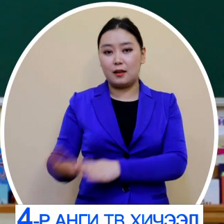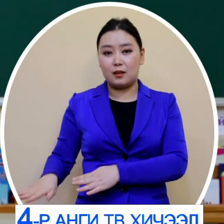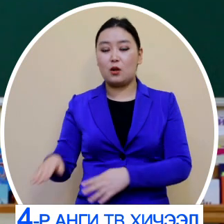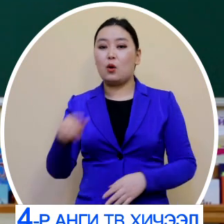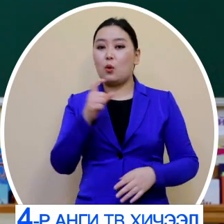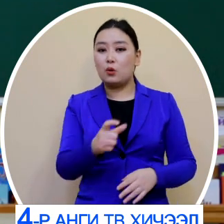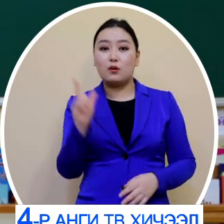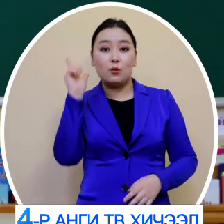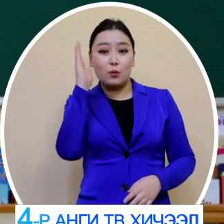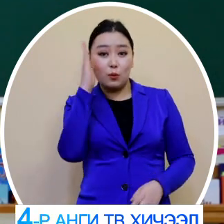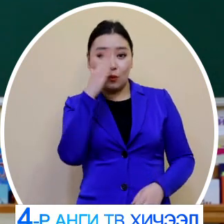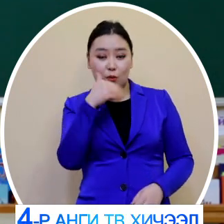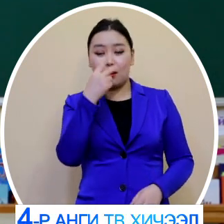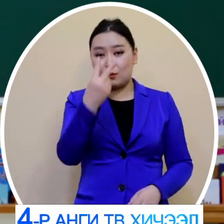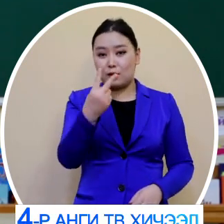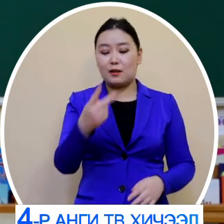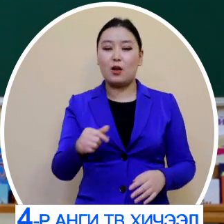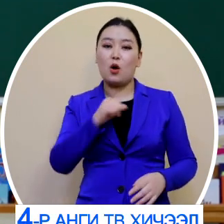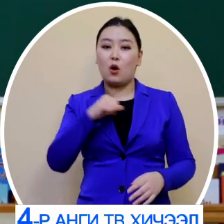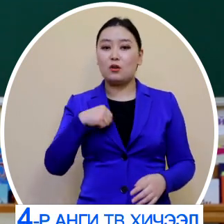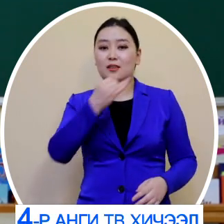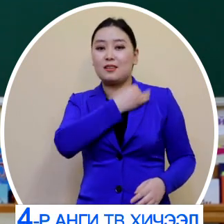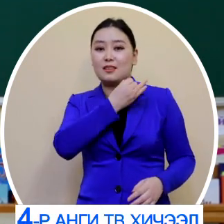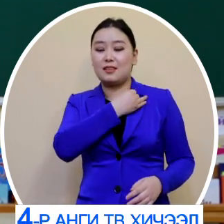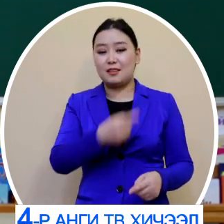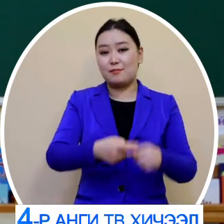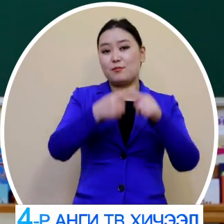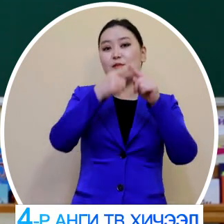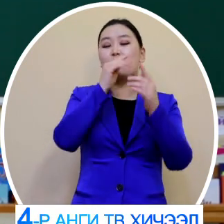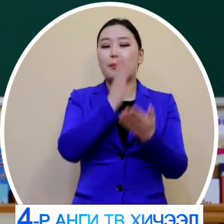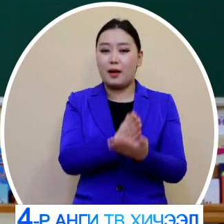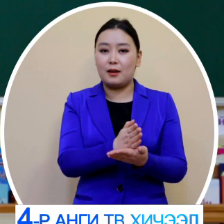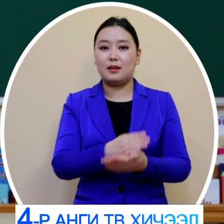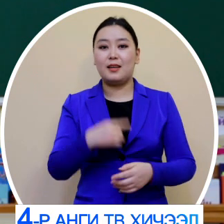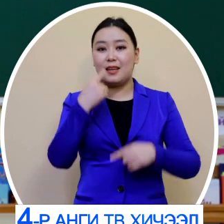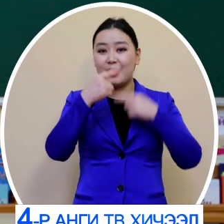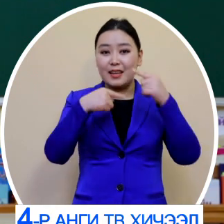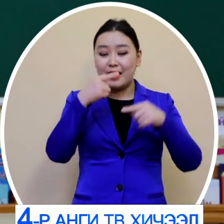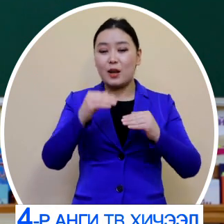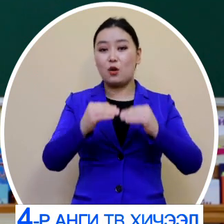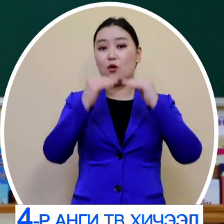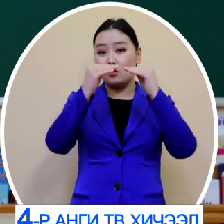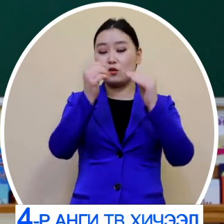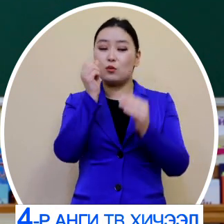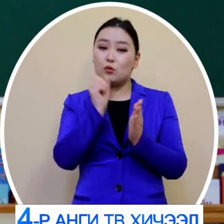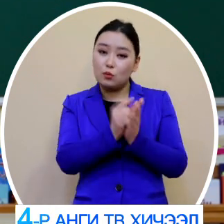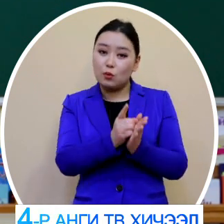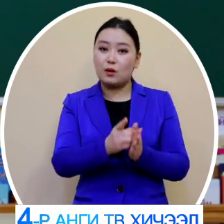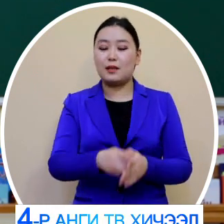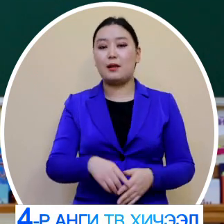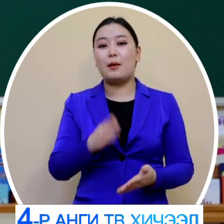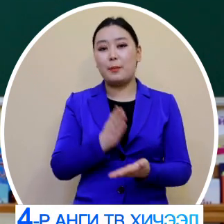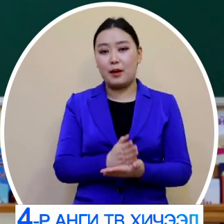хүнийг гоо сайхан харагдуулдаг, мөн өөртөө итгэлийг нь нэмэгдүүлдэг. Мөн хэл ярианы хөгжилд маш чухал ач